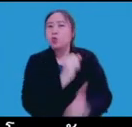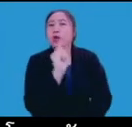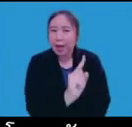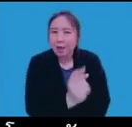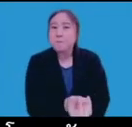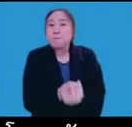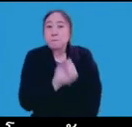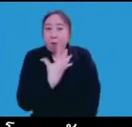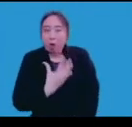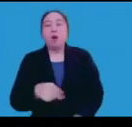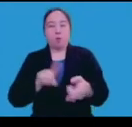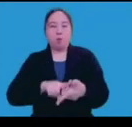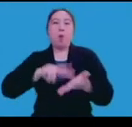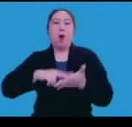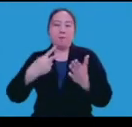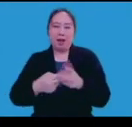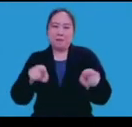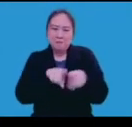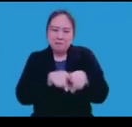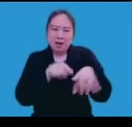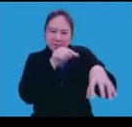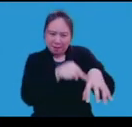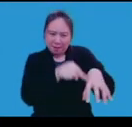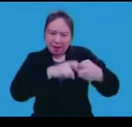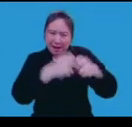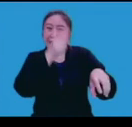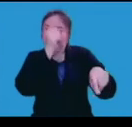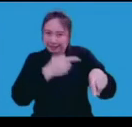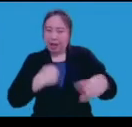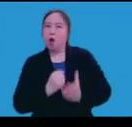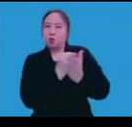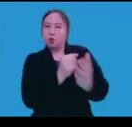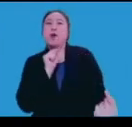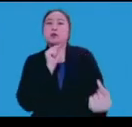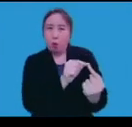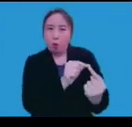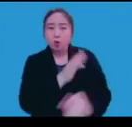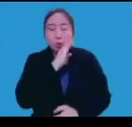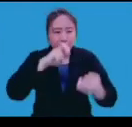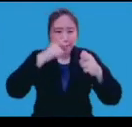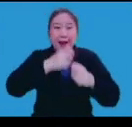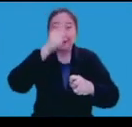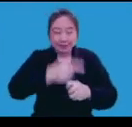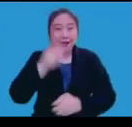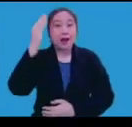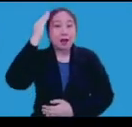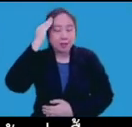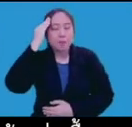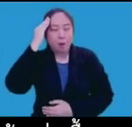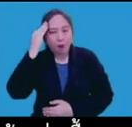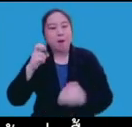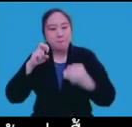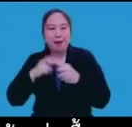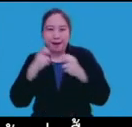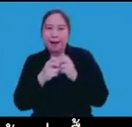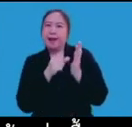มันเหมือนการเติมในสิ่งที่ขาดหรือเกาในตรงที่คันเพราะนั้นนะคะเมื่อเรารู้ปัญหาที่แท้จริงเราก็จะได้แก้ปัญหา